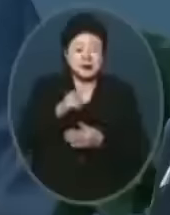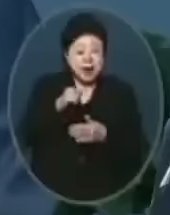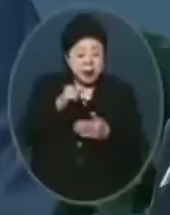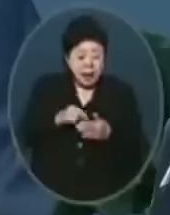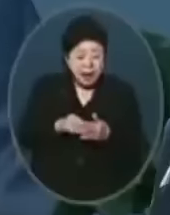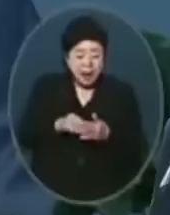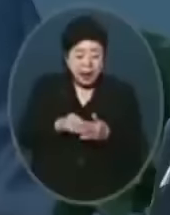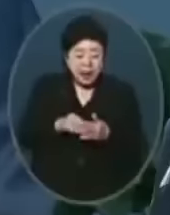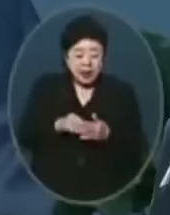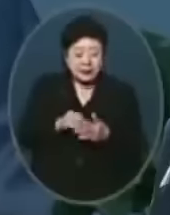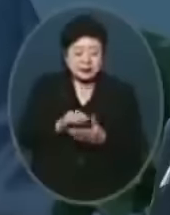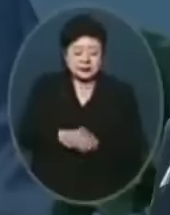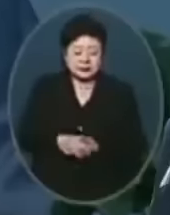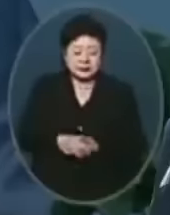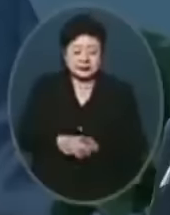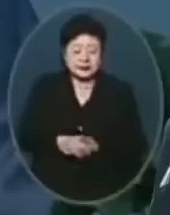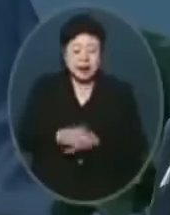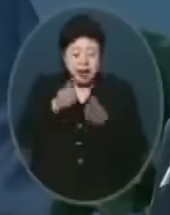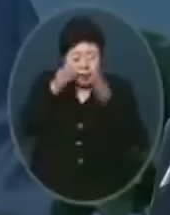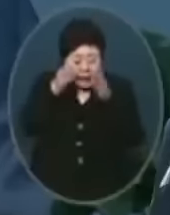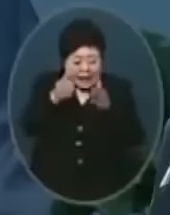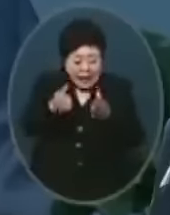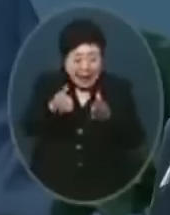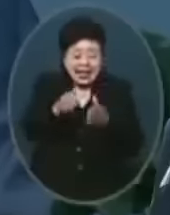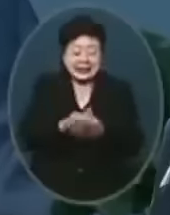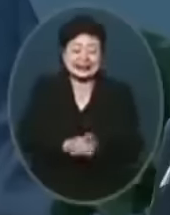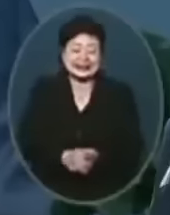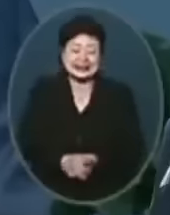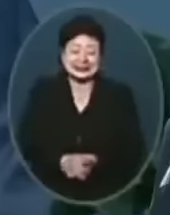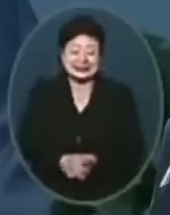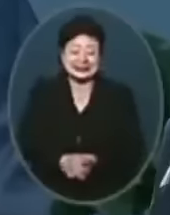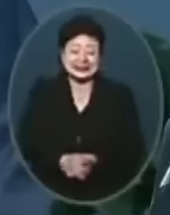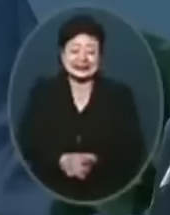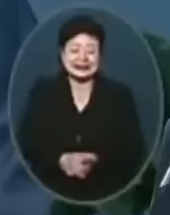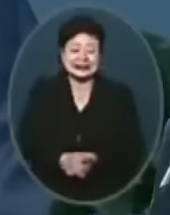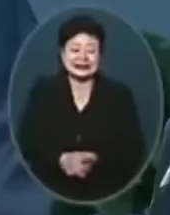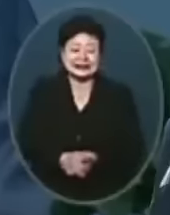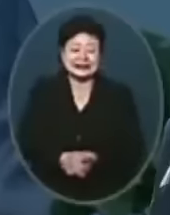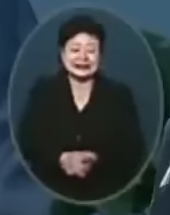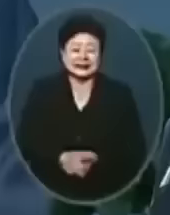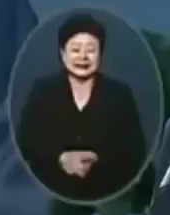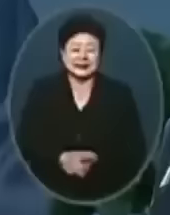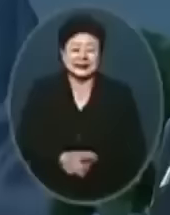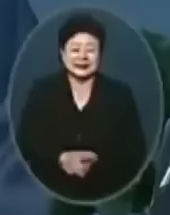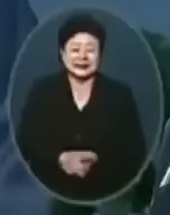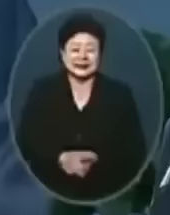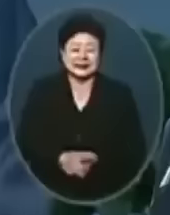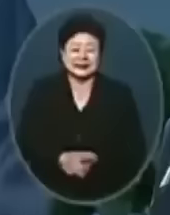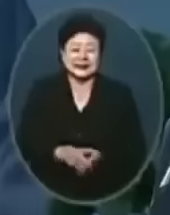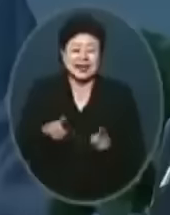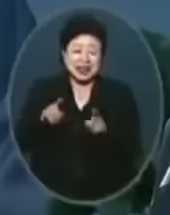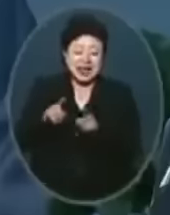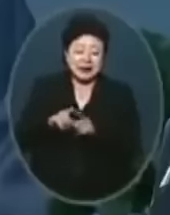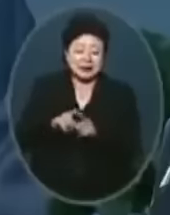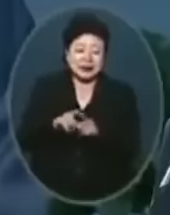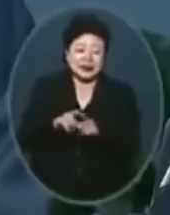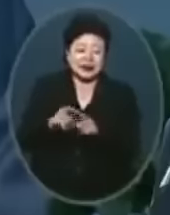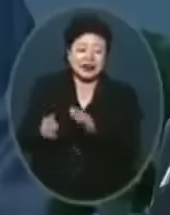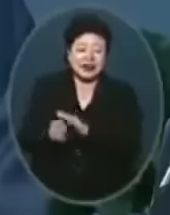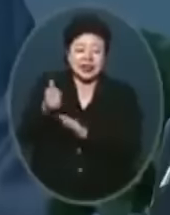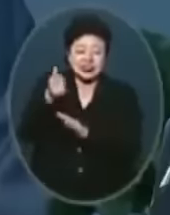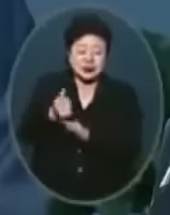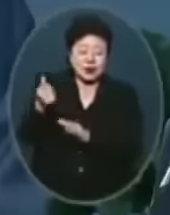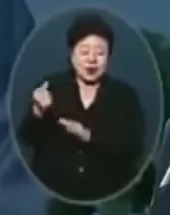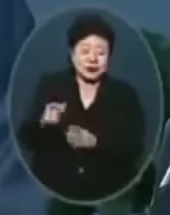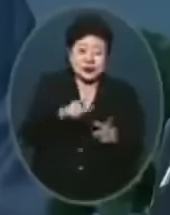마음의 방향을 갖고 산다는 것은 아직 성공을 가지고 사는